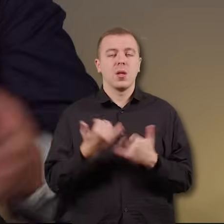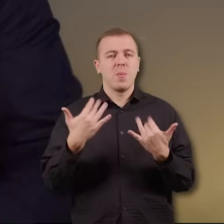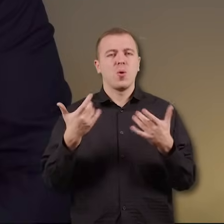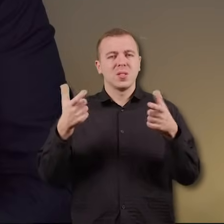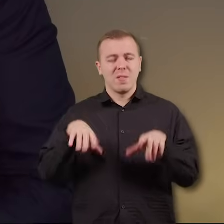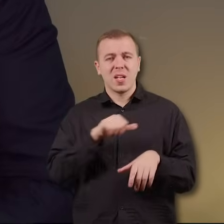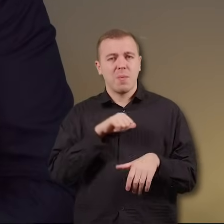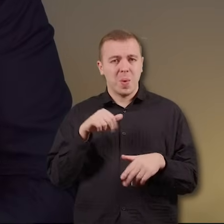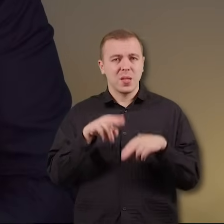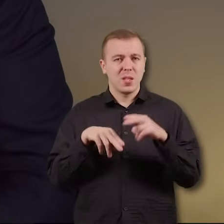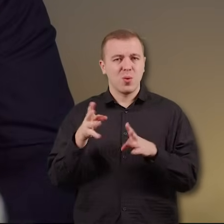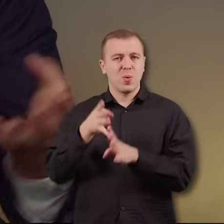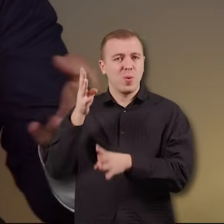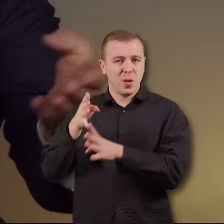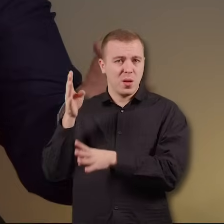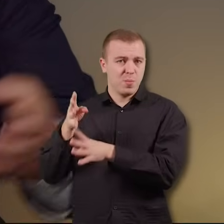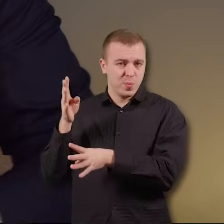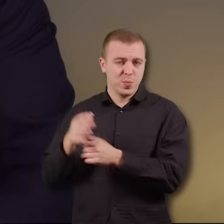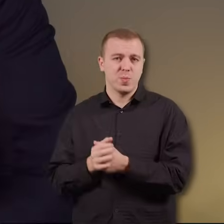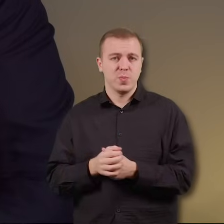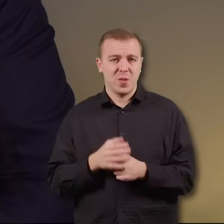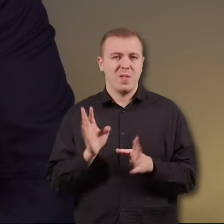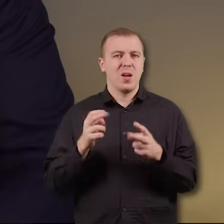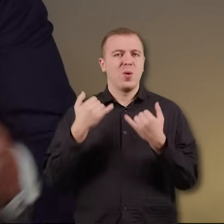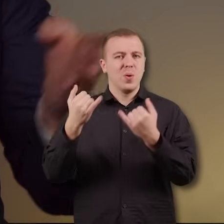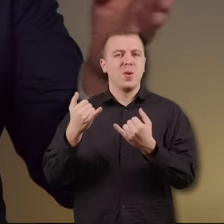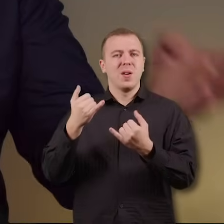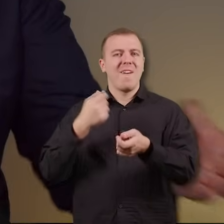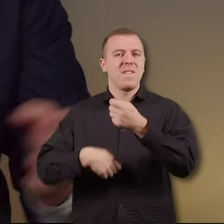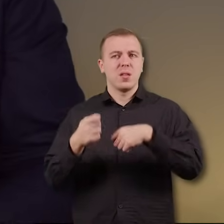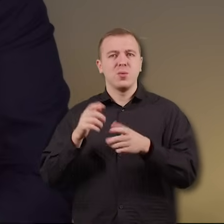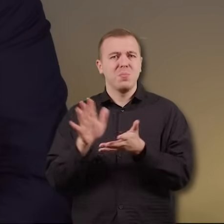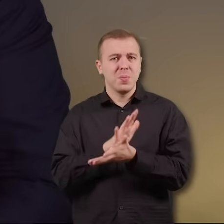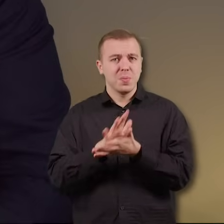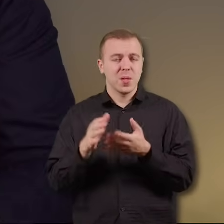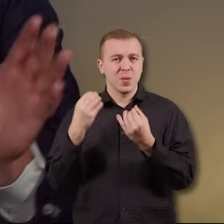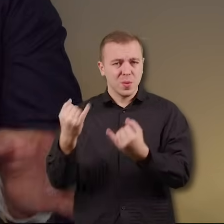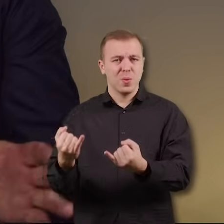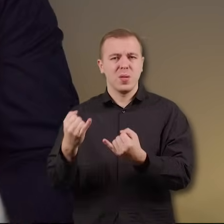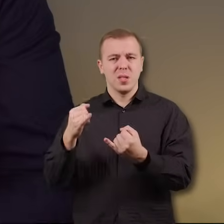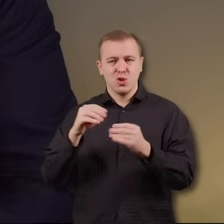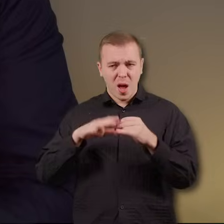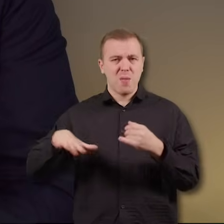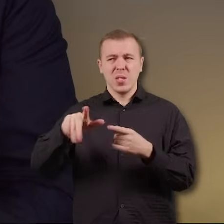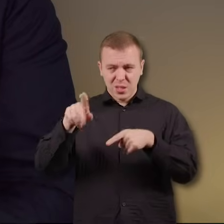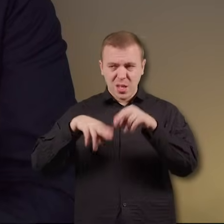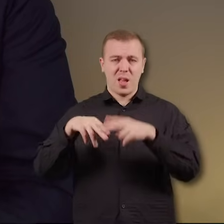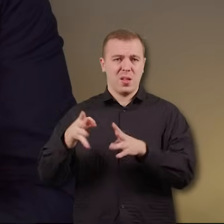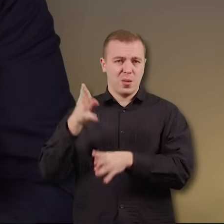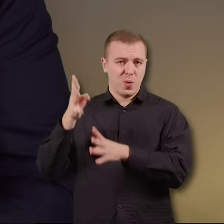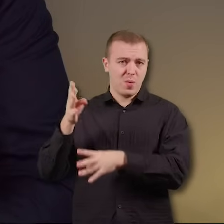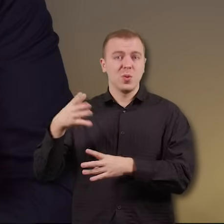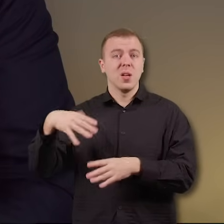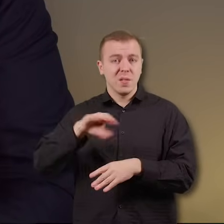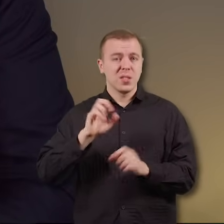savivaldybė stato daugiabučius, pradeda statyti arba suteikia verslui uždyka sklypus, tik statyki daugiabučius, kad žmonės